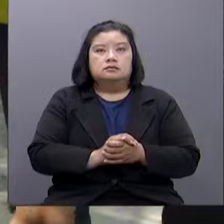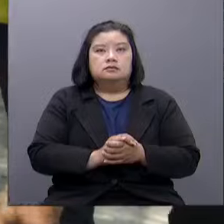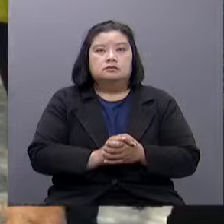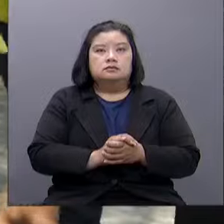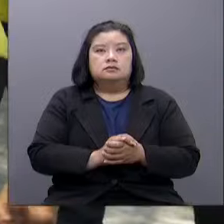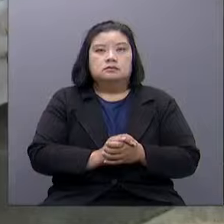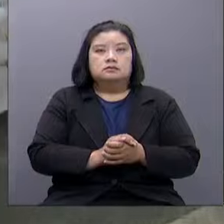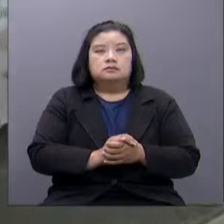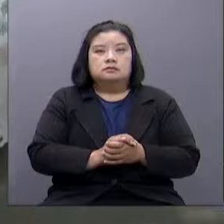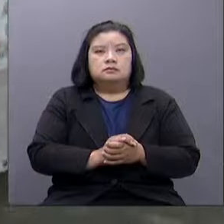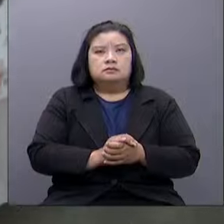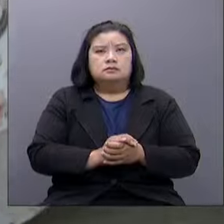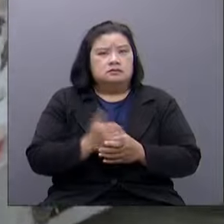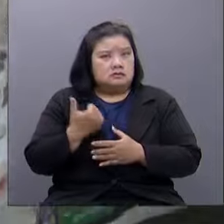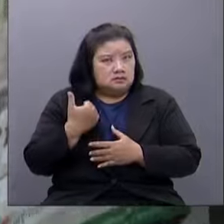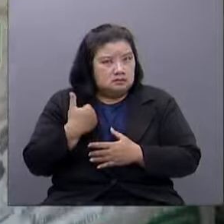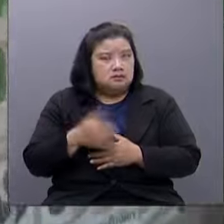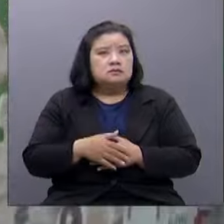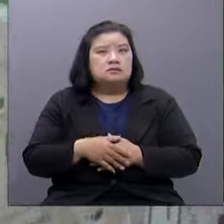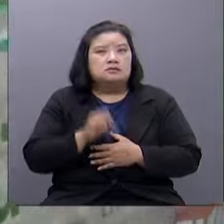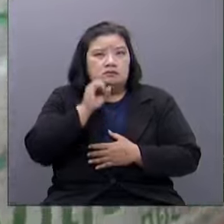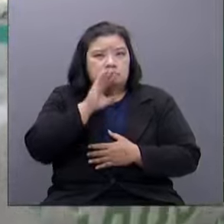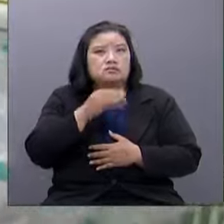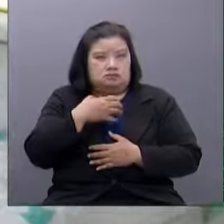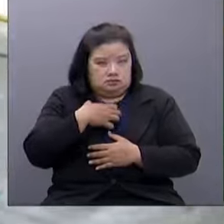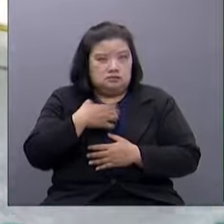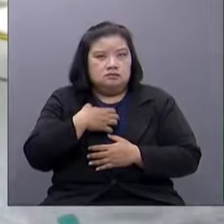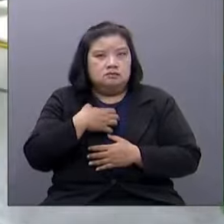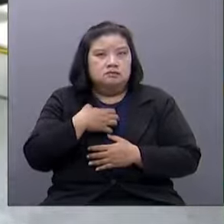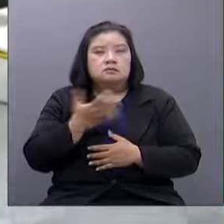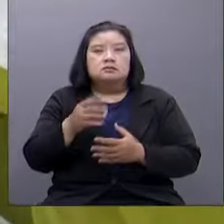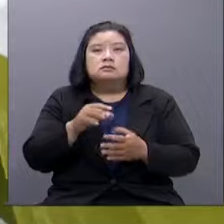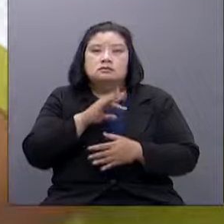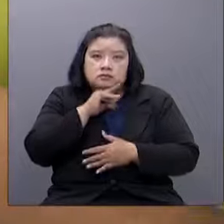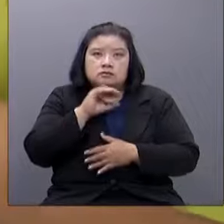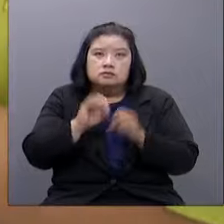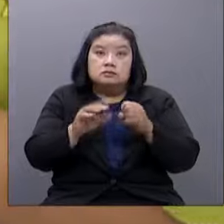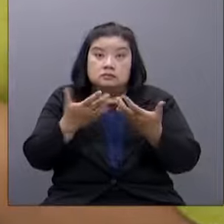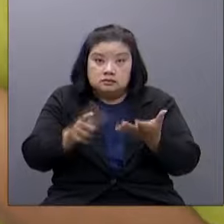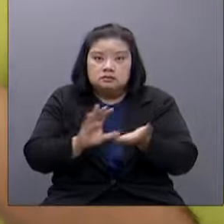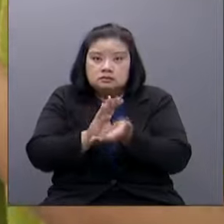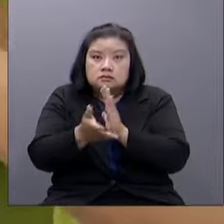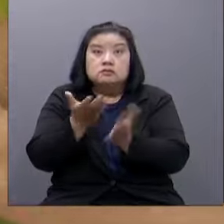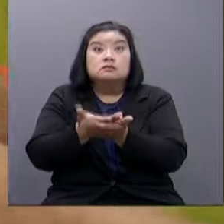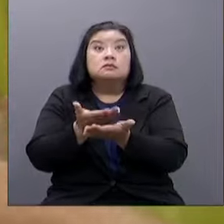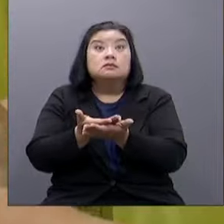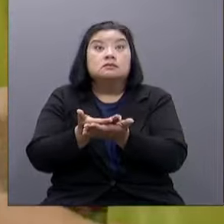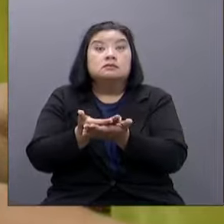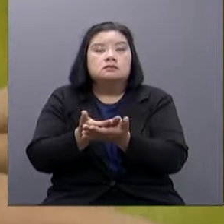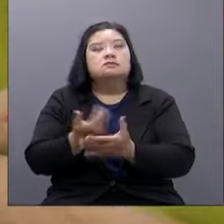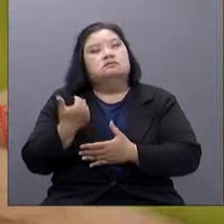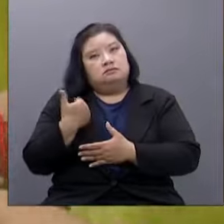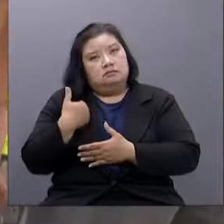ทุกๆครั้งที่มีการประกาศนัดหมายจุดจัดตั้งธนาคารขยะและซาเล้งเดลิเวอรี่ก็จะมีประชาชนในพื้น